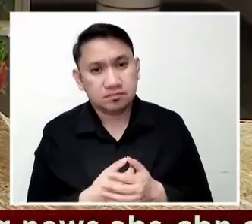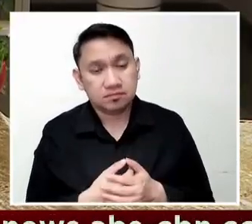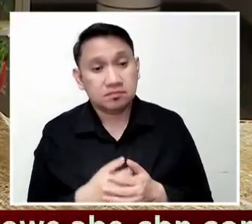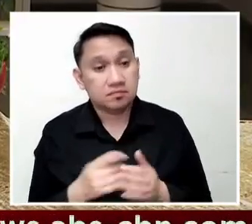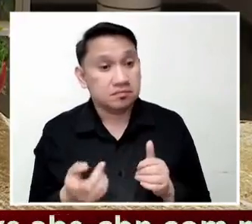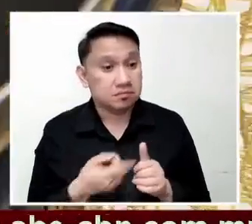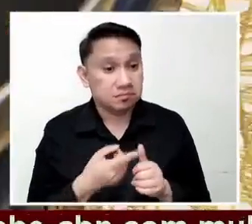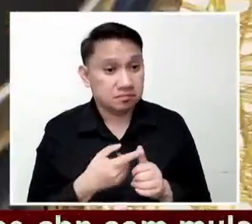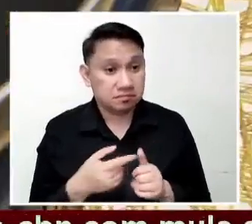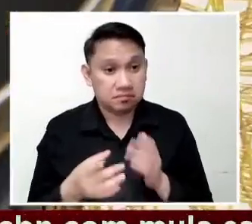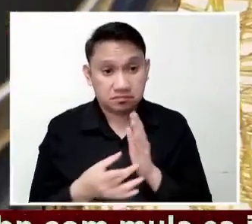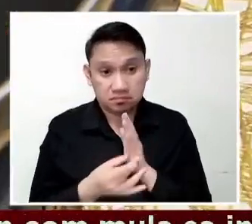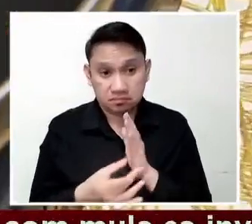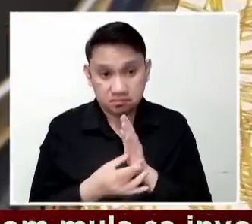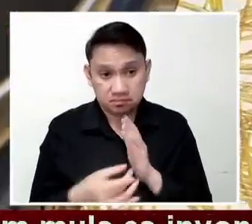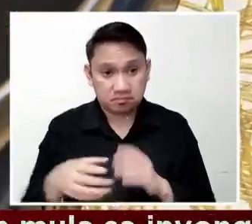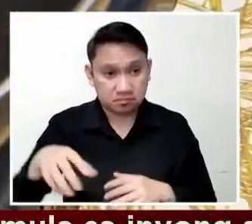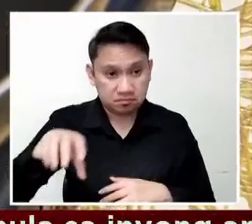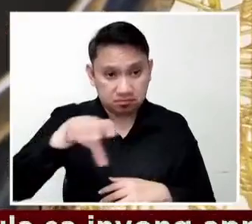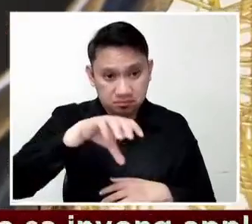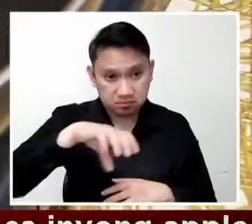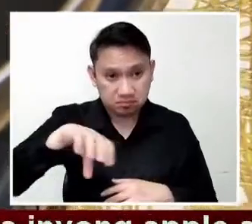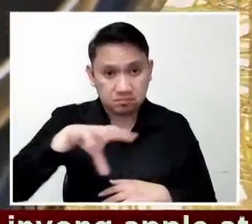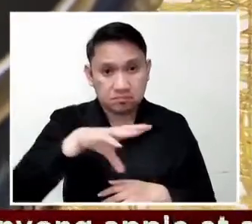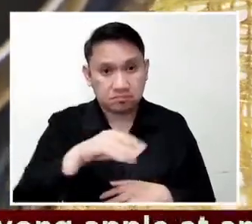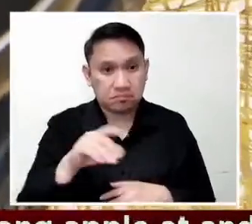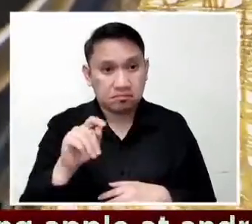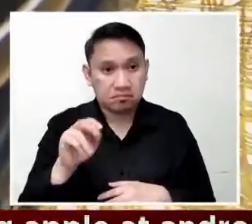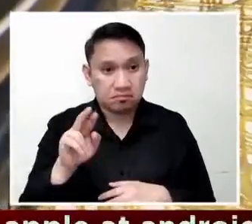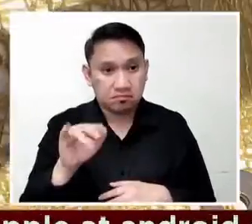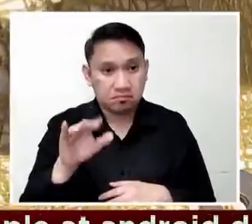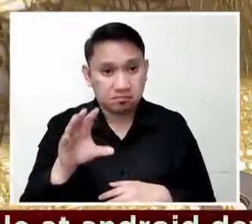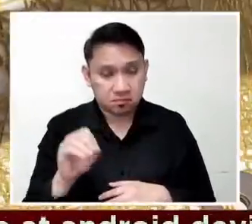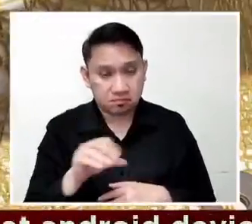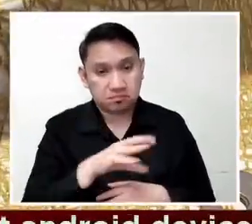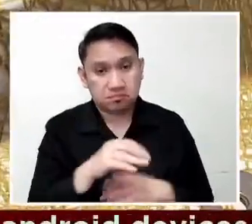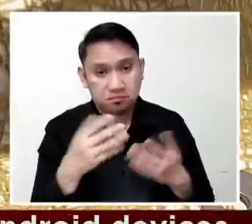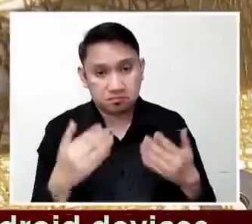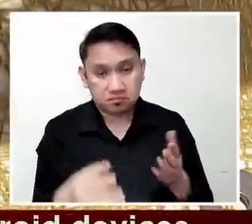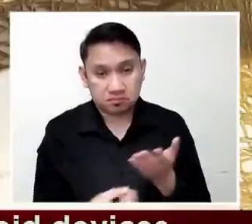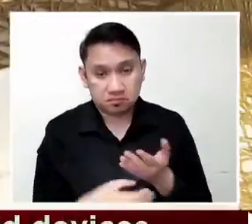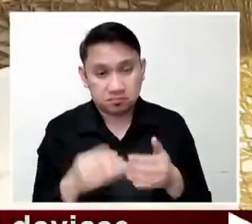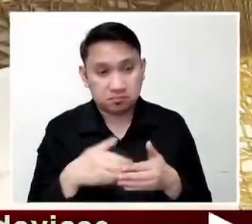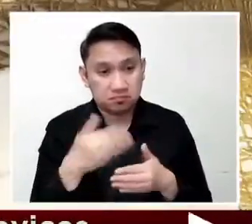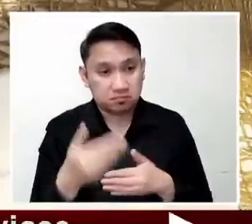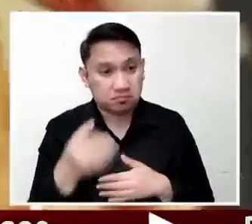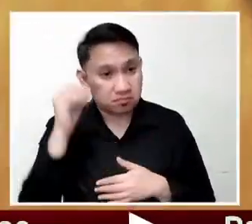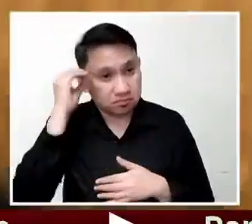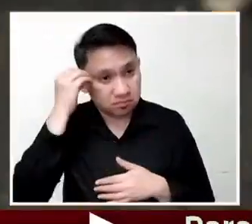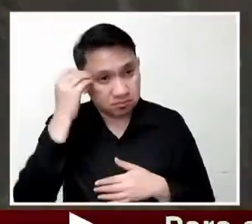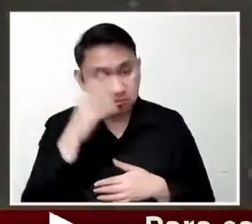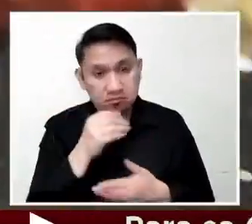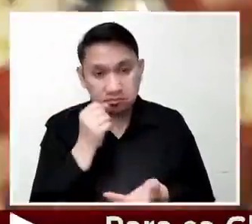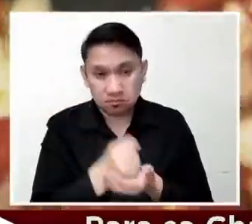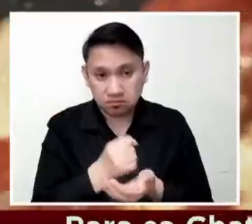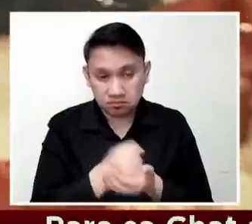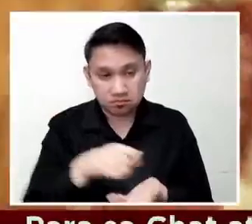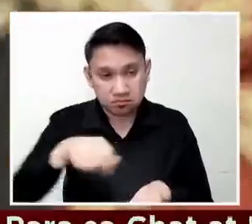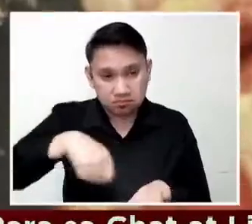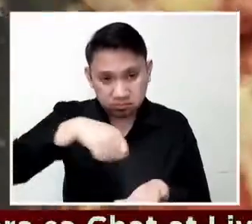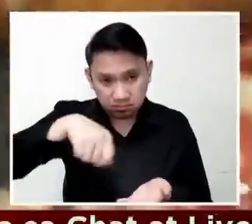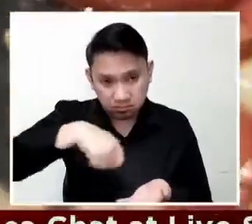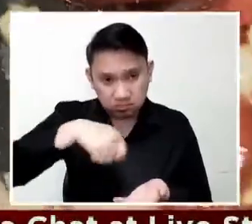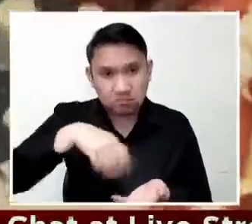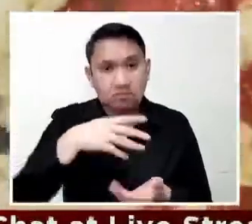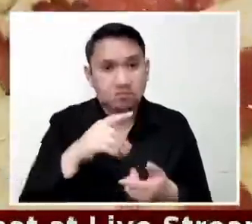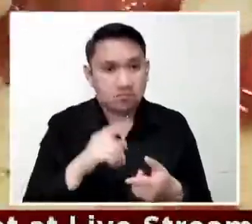mantika sa kawali. Tapos ilagay ang chorizo hanggang maluto. Isunod ang sibuyas at bawang. Haluin na maigi hanggang